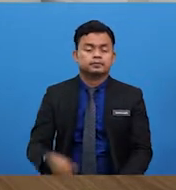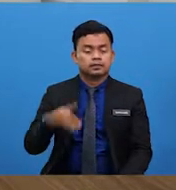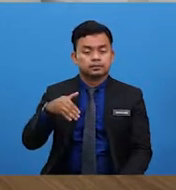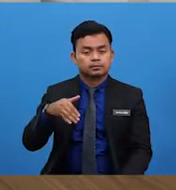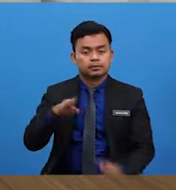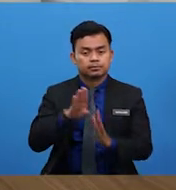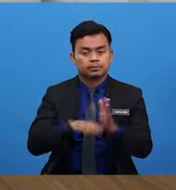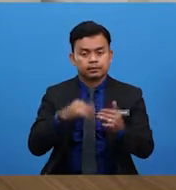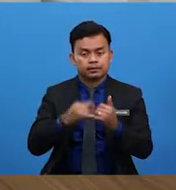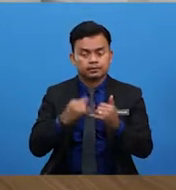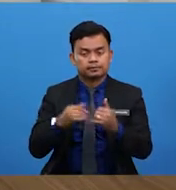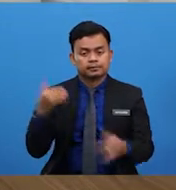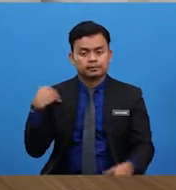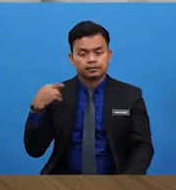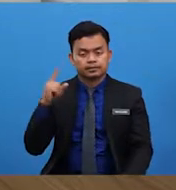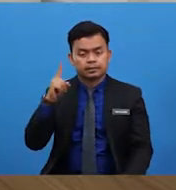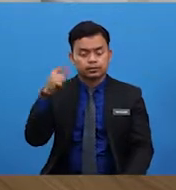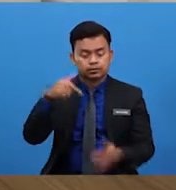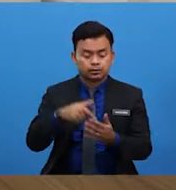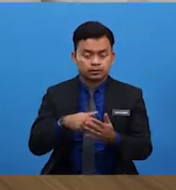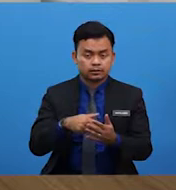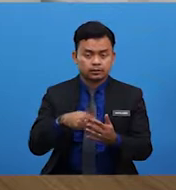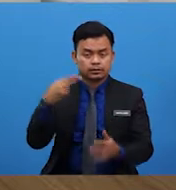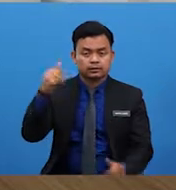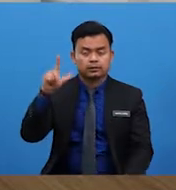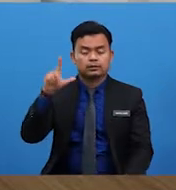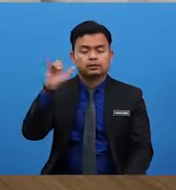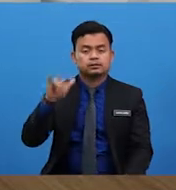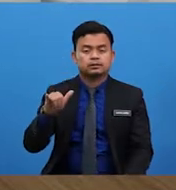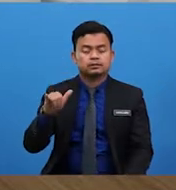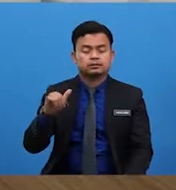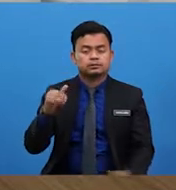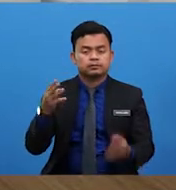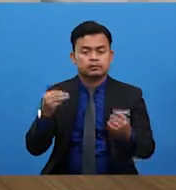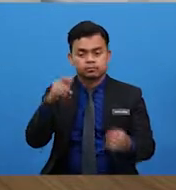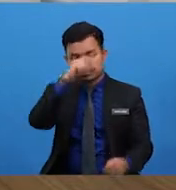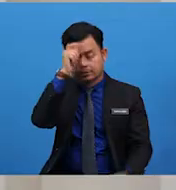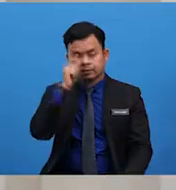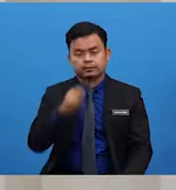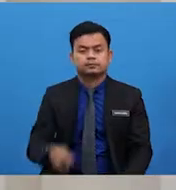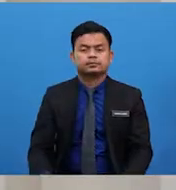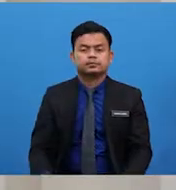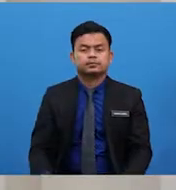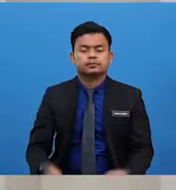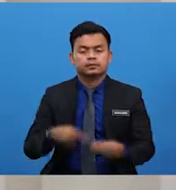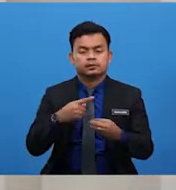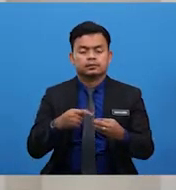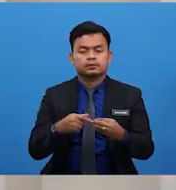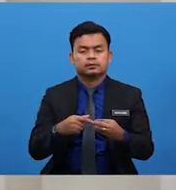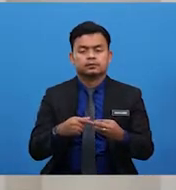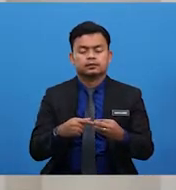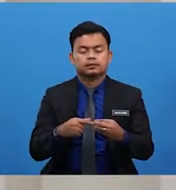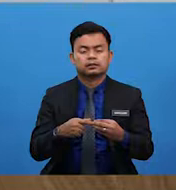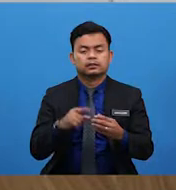sego ada satu lagi perkara yang menyesaki pertanyakan pada ceguk yaitu berkaitan dengan kandungan dan juga